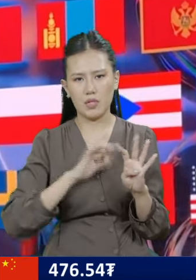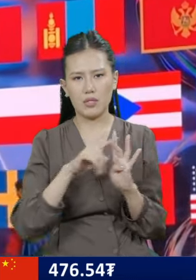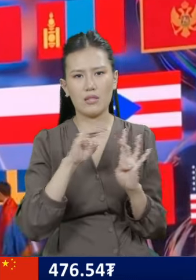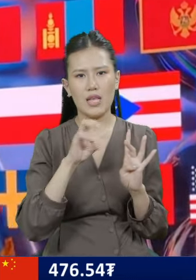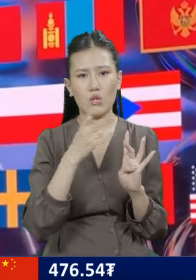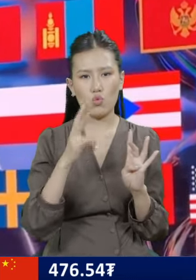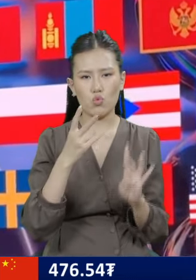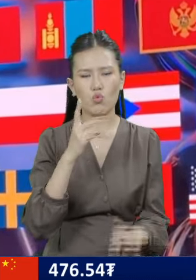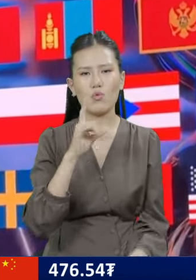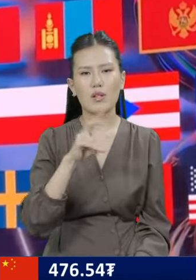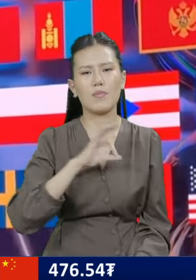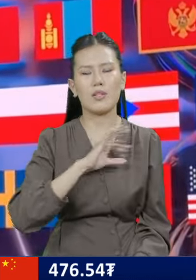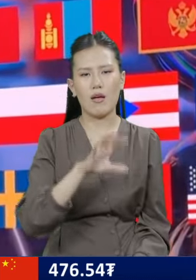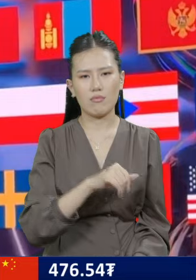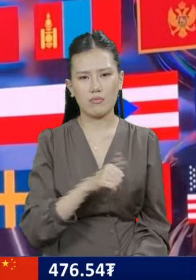хүртлээ.